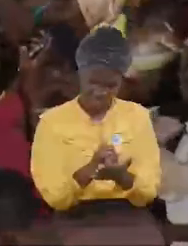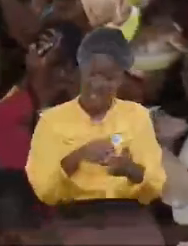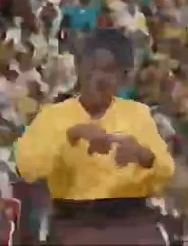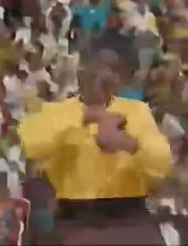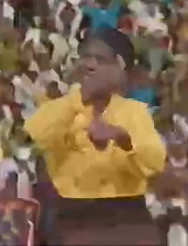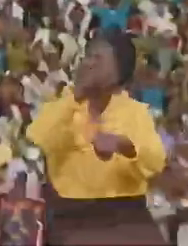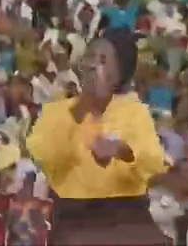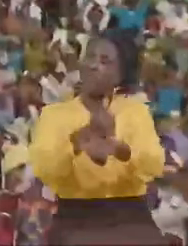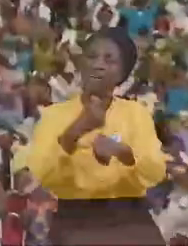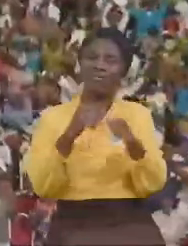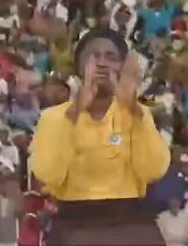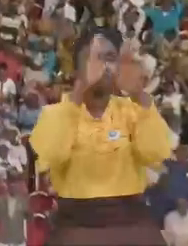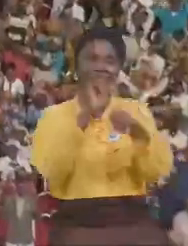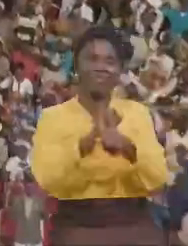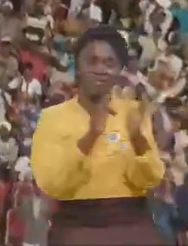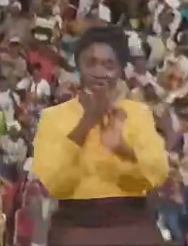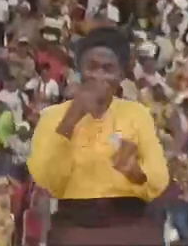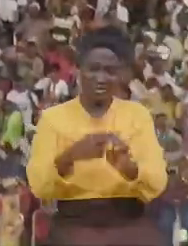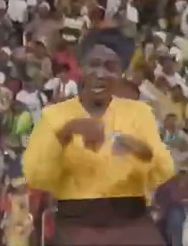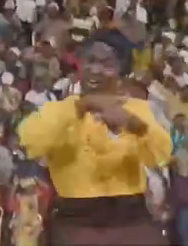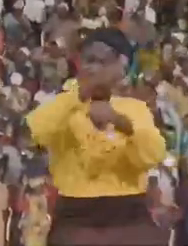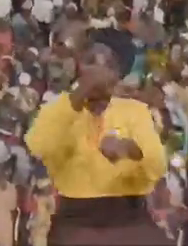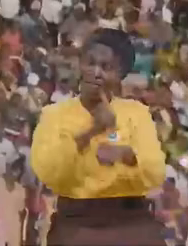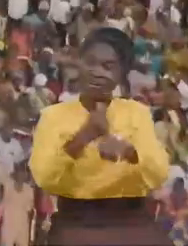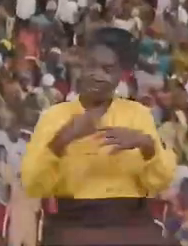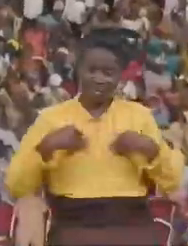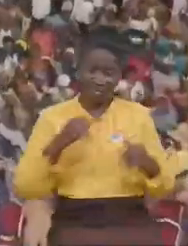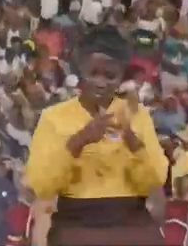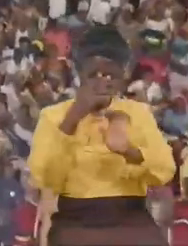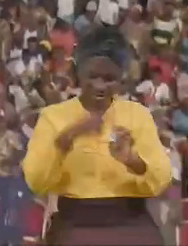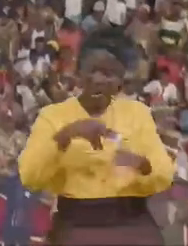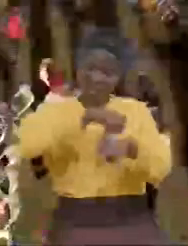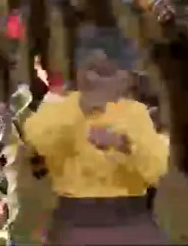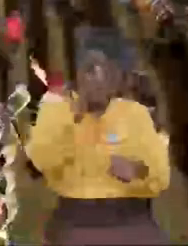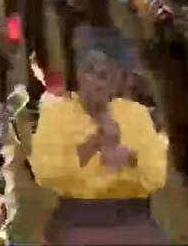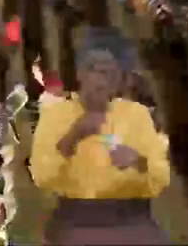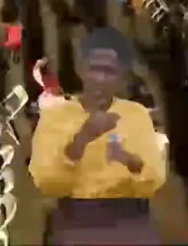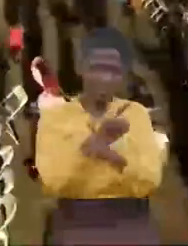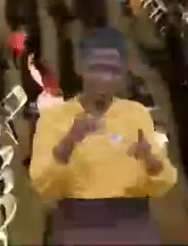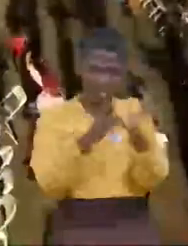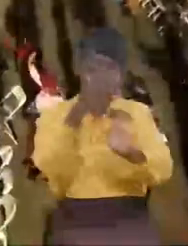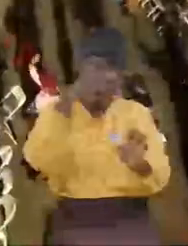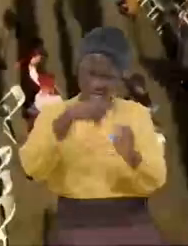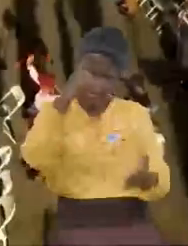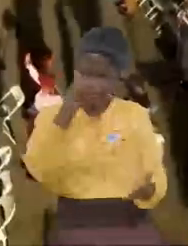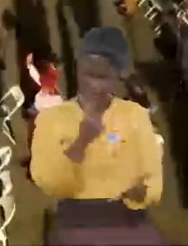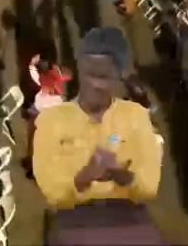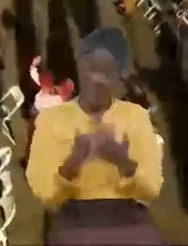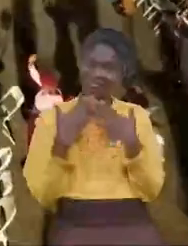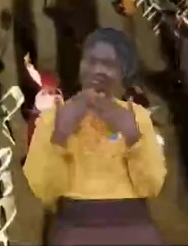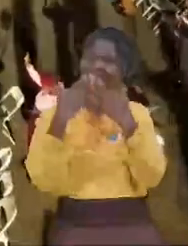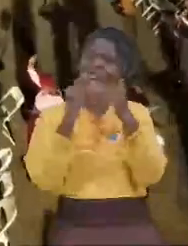confirme le miracle, confirme la guérison, confirme la délivrance. Merci